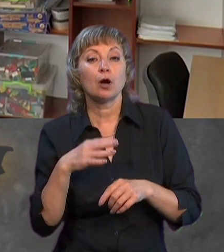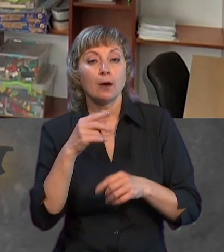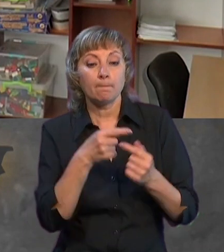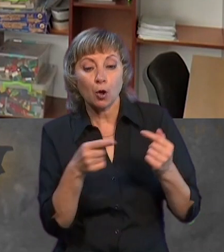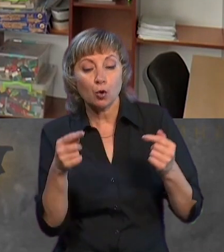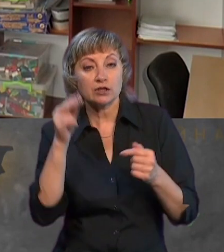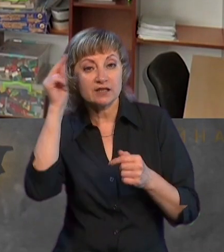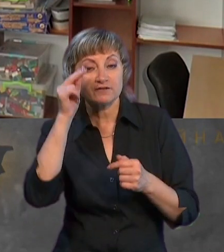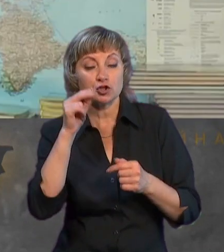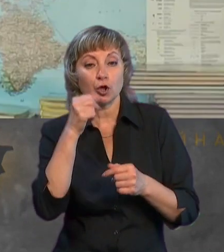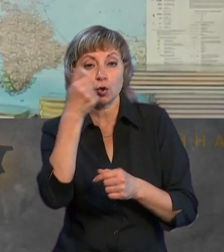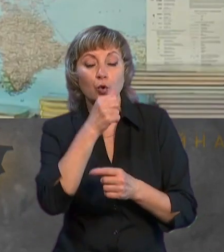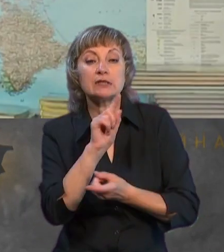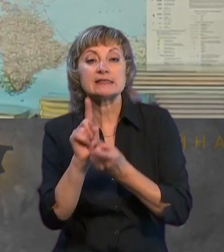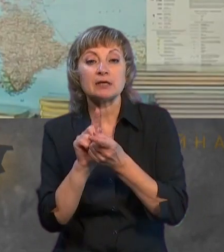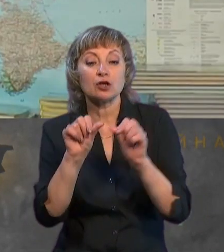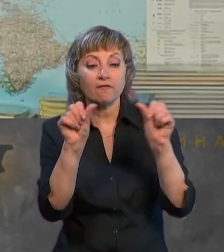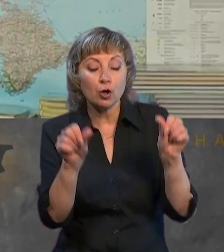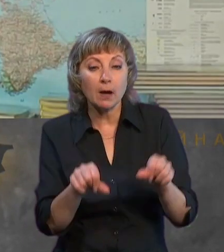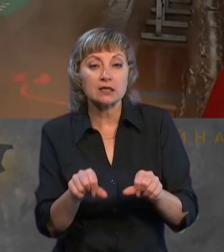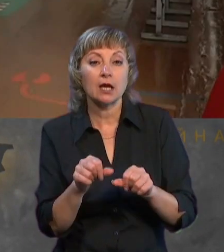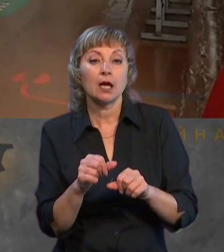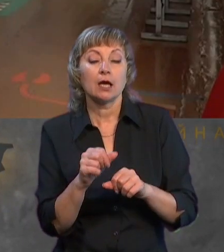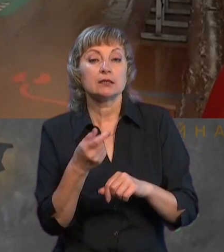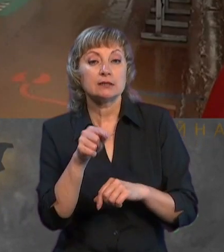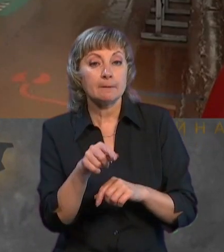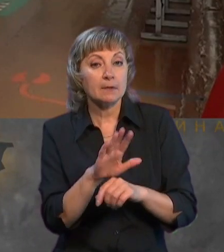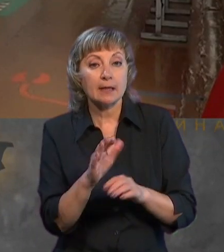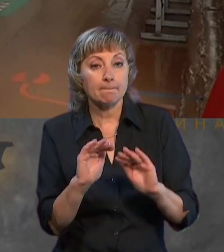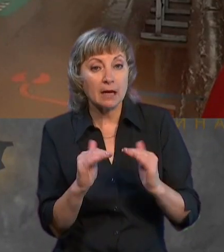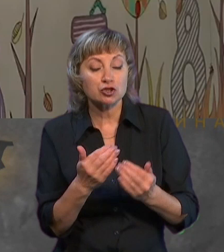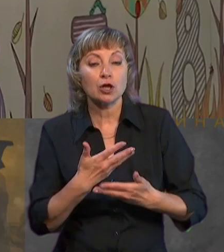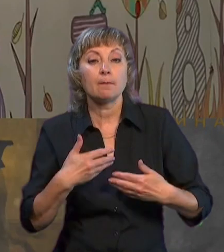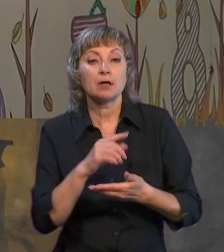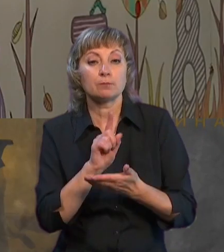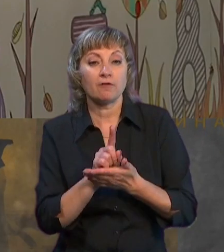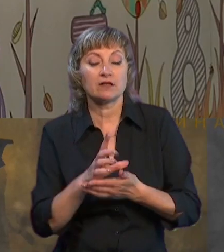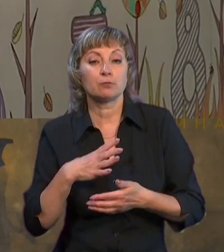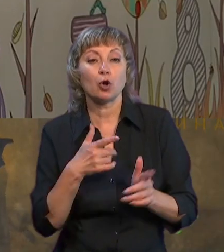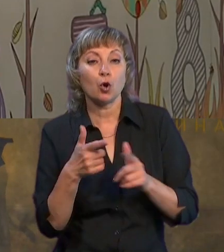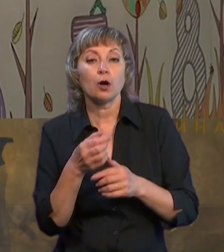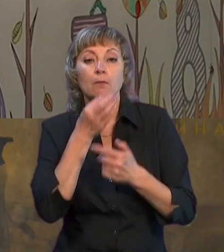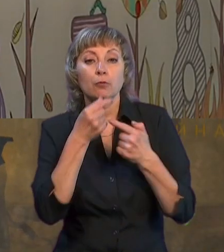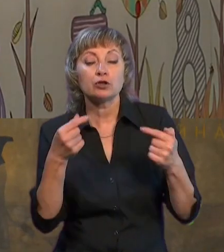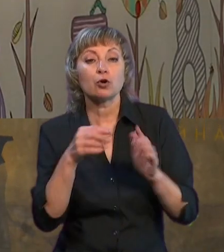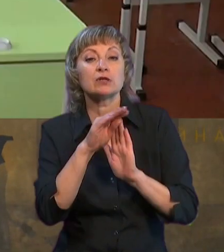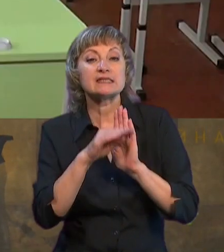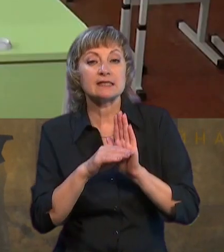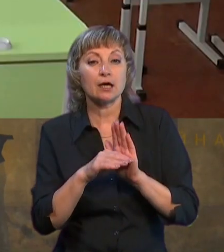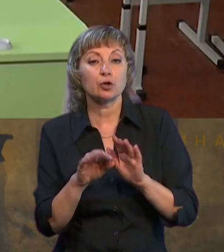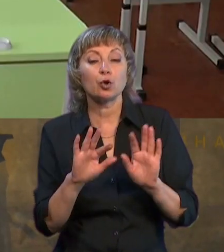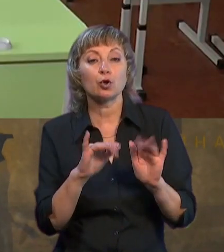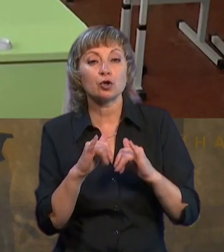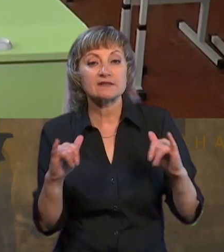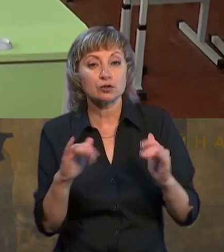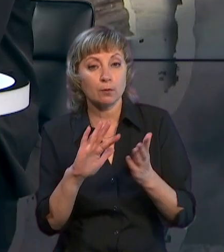року змінювати формати. Але, тим не менш, ми мусимо бути готовими до будь-якого сценарію розвитку подій.